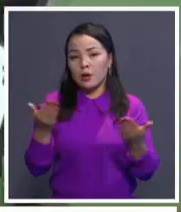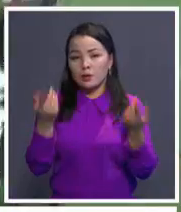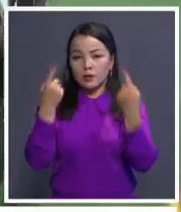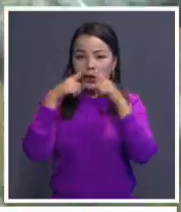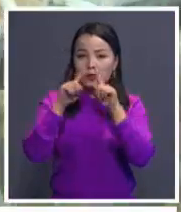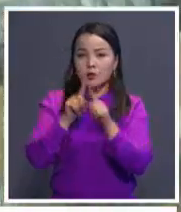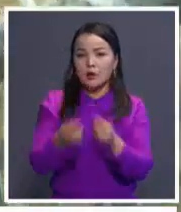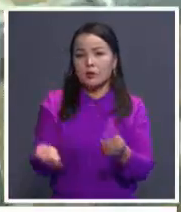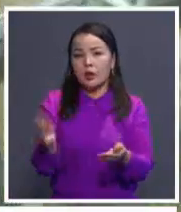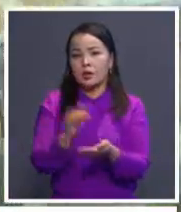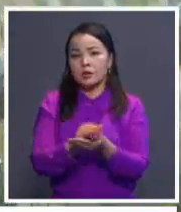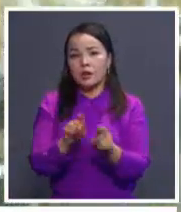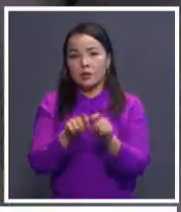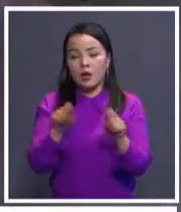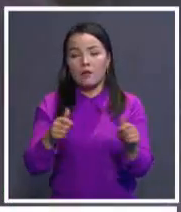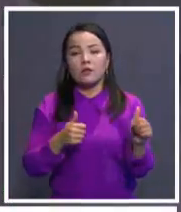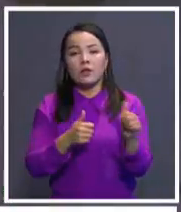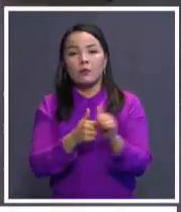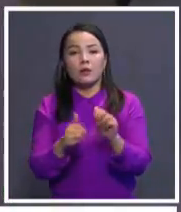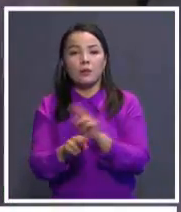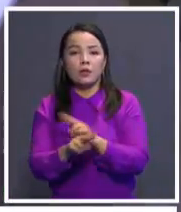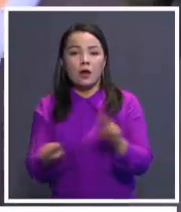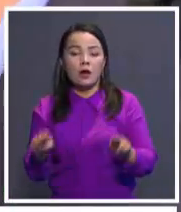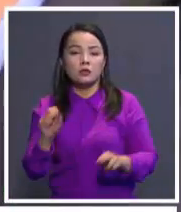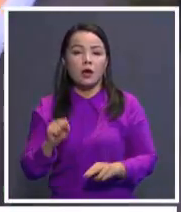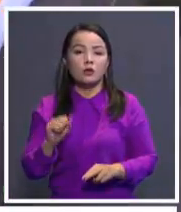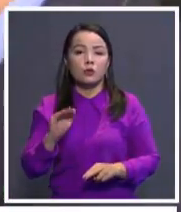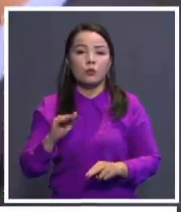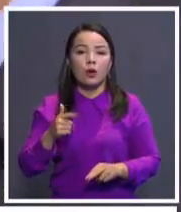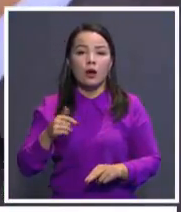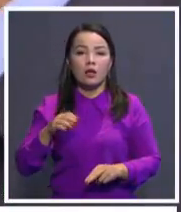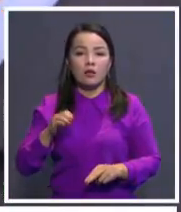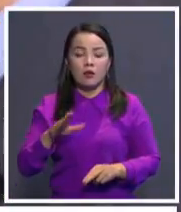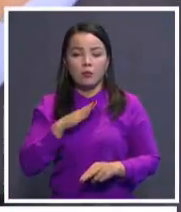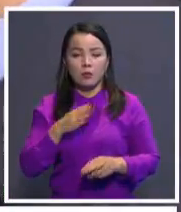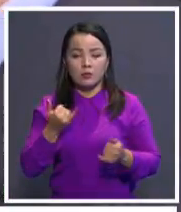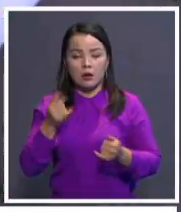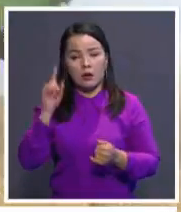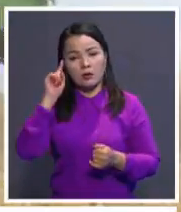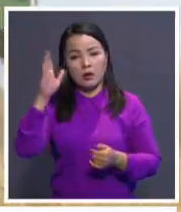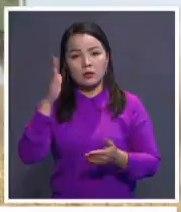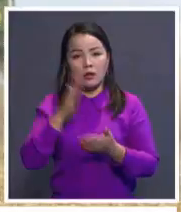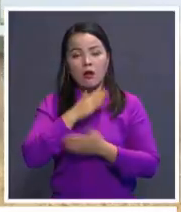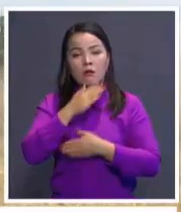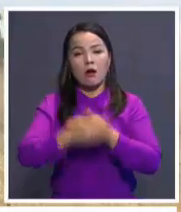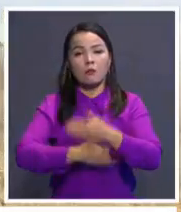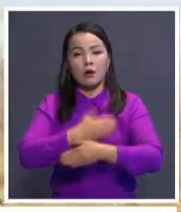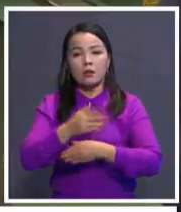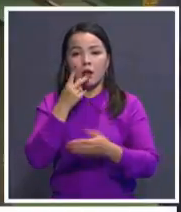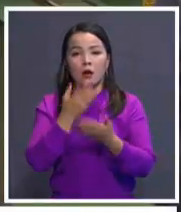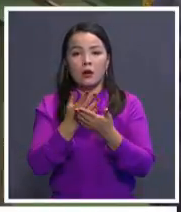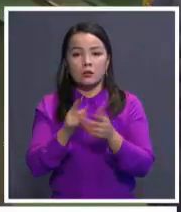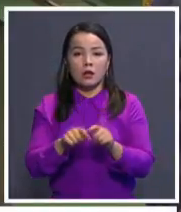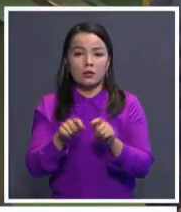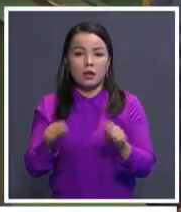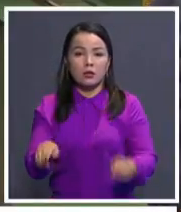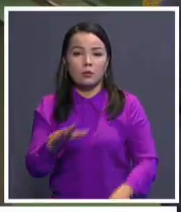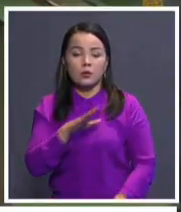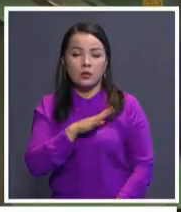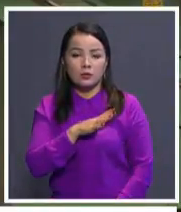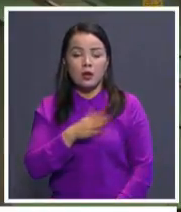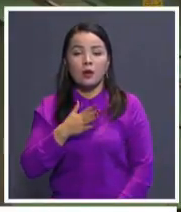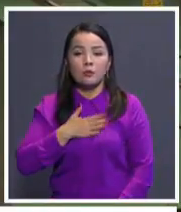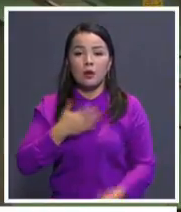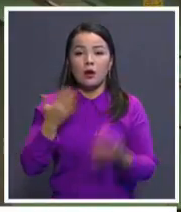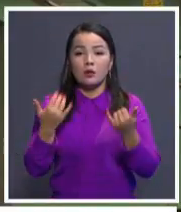техникалар таныстырылды. Мысалы, вице-премьер Асқар Жұмағалиев америкалық атақты комбайндардың бірін тізгіндеп көрді.